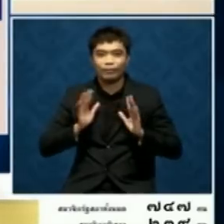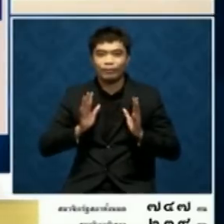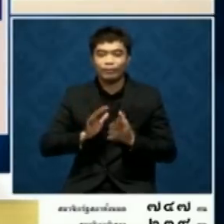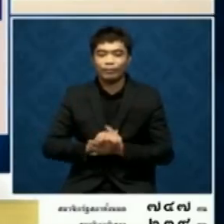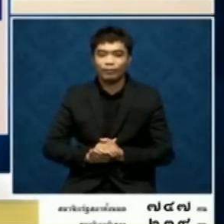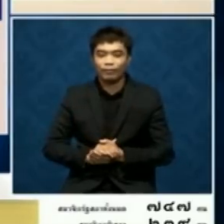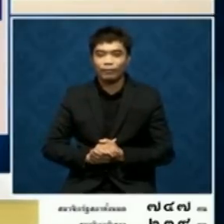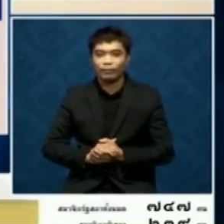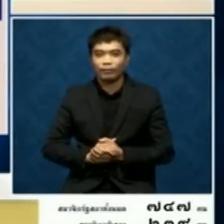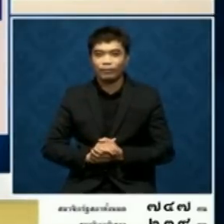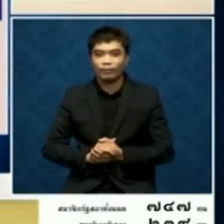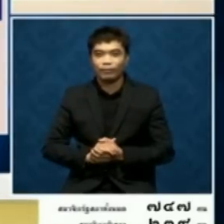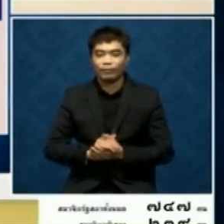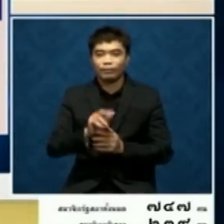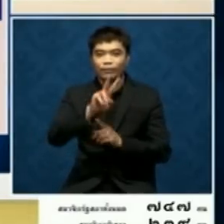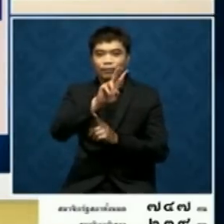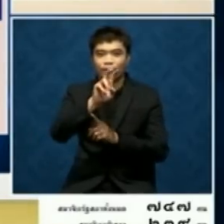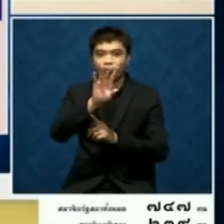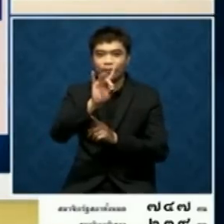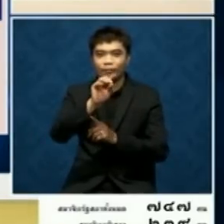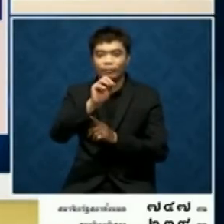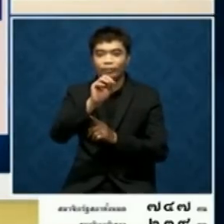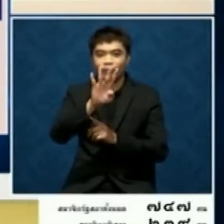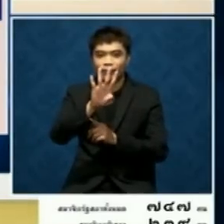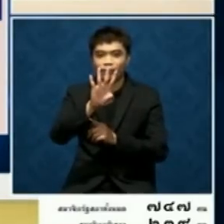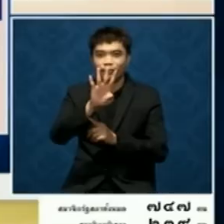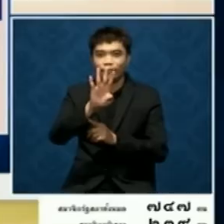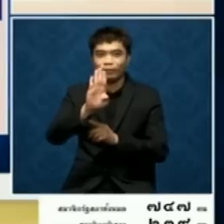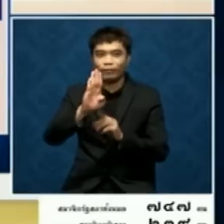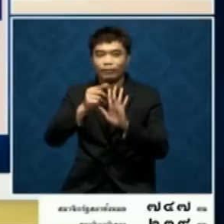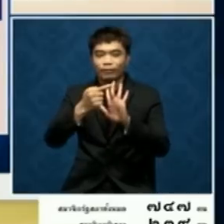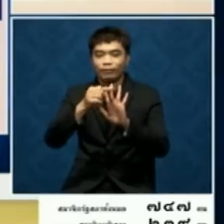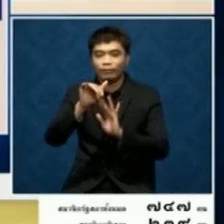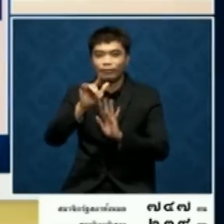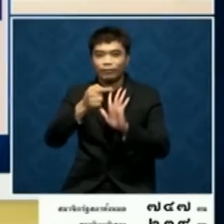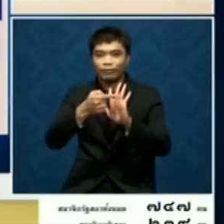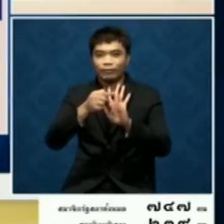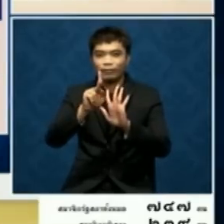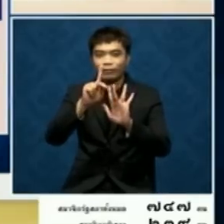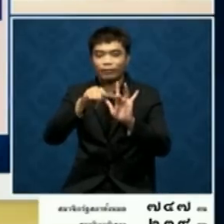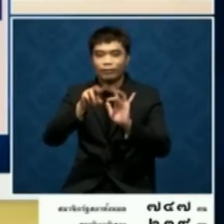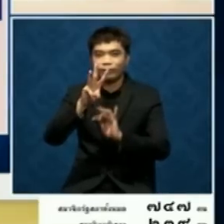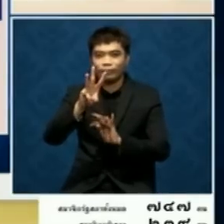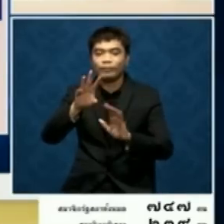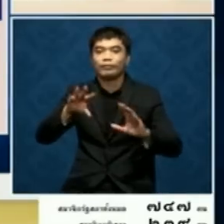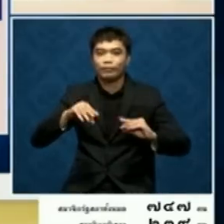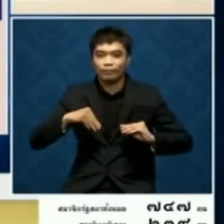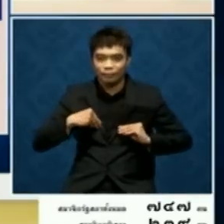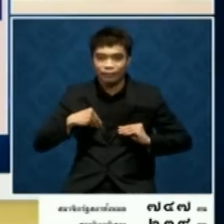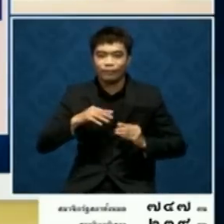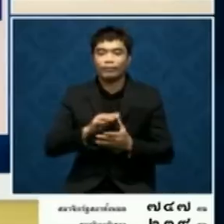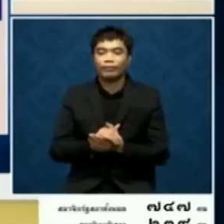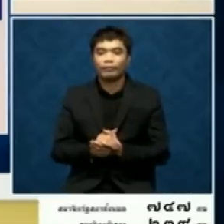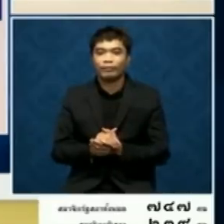อื่นๆด้วยนะเพราะอันนี้คือสิ่งที่เพื่อไทยก็ต้องเป็นโจทย์สำคัญเหมือนกันนะครับในการที่ขับเคลื่อนตัวเองในฐานะรัฐบาลก็ดีหรือว่าจะขับ